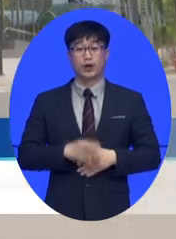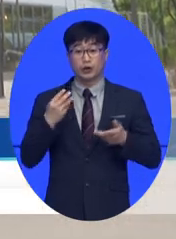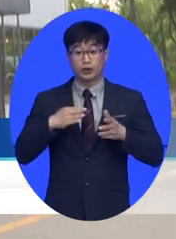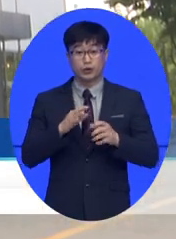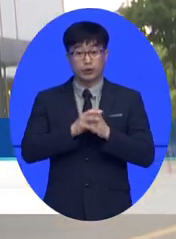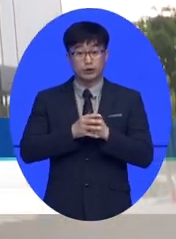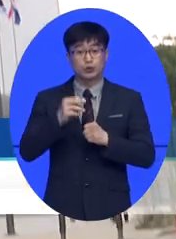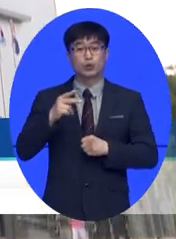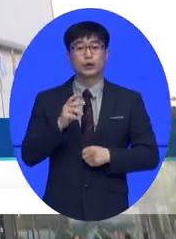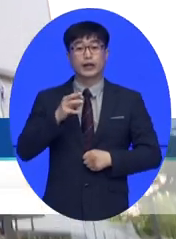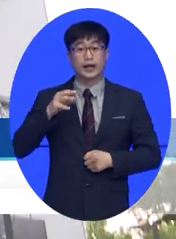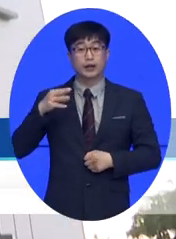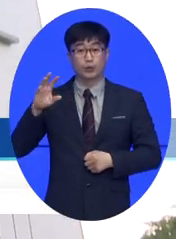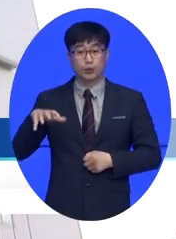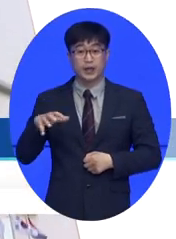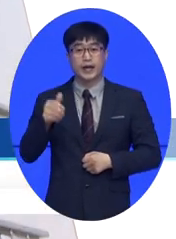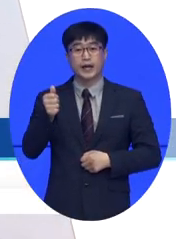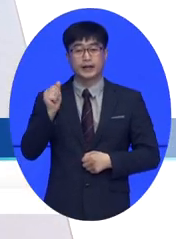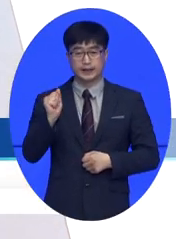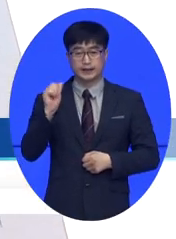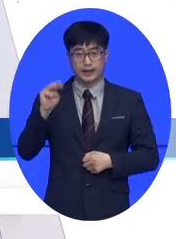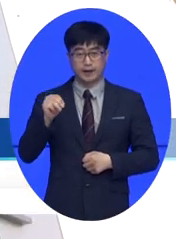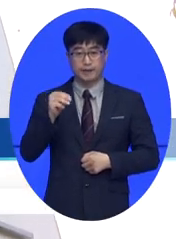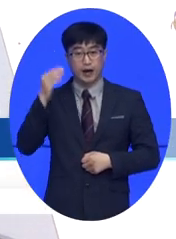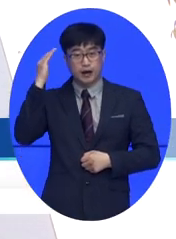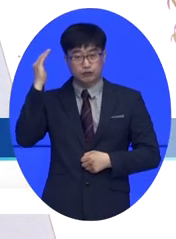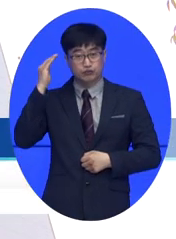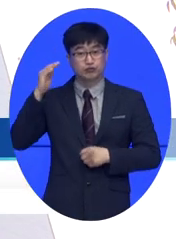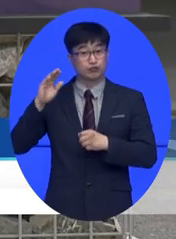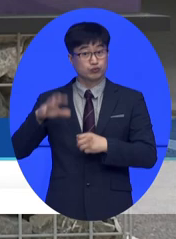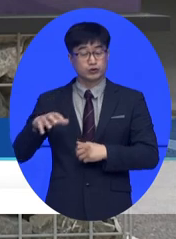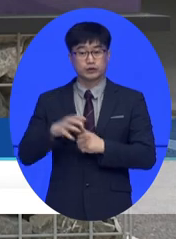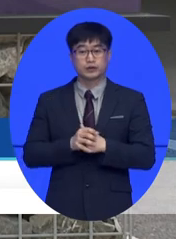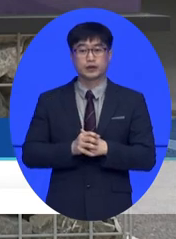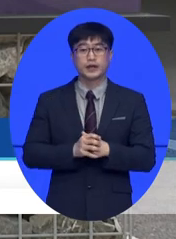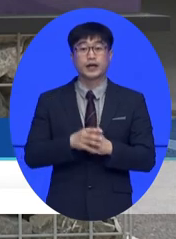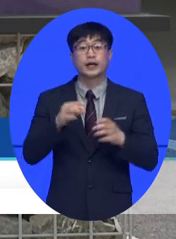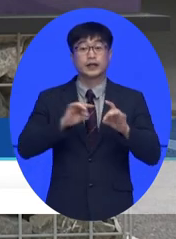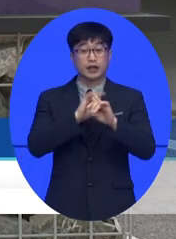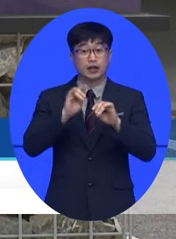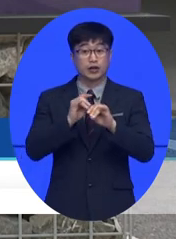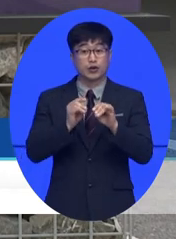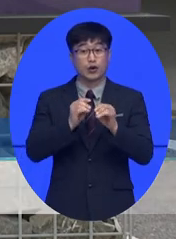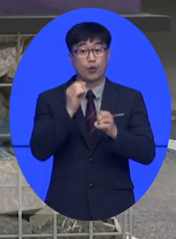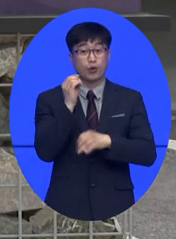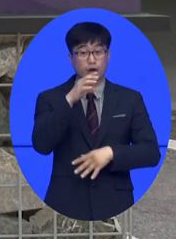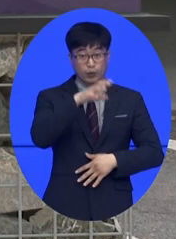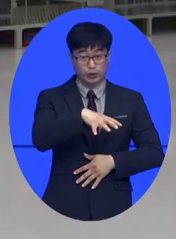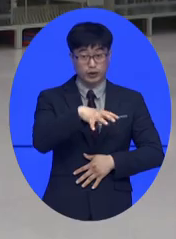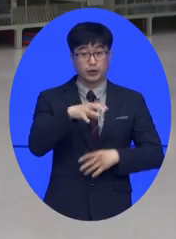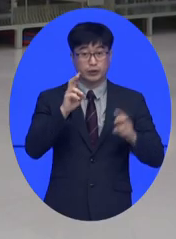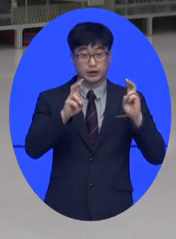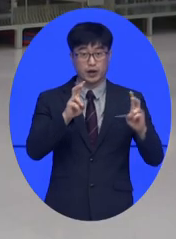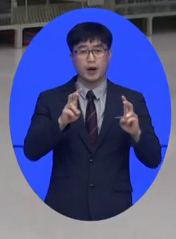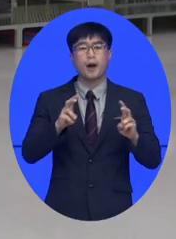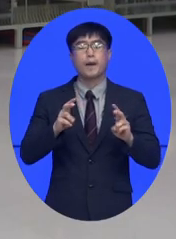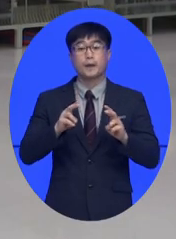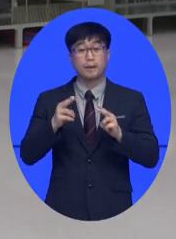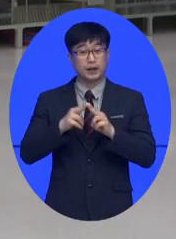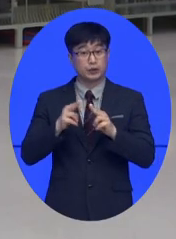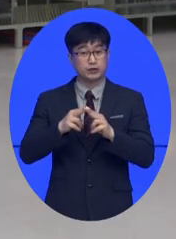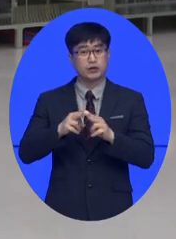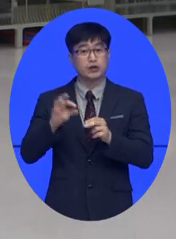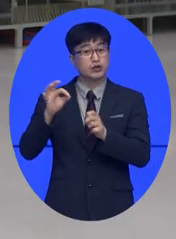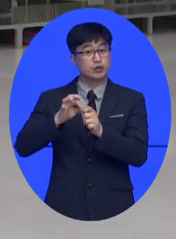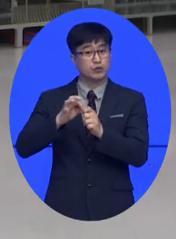경기도 화성 동탄에 위치한 ASM 코리아. 네덜란드 알메르에 본사를 둔 세계 반도체 장비 12기업